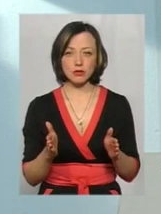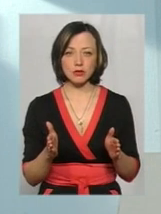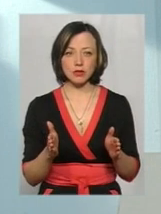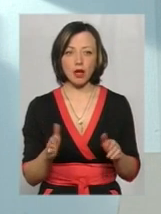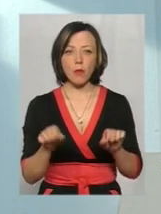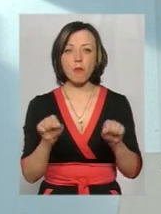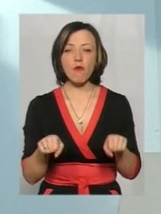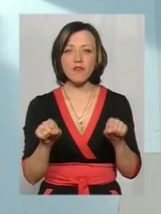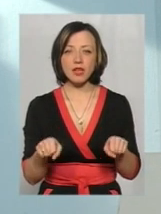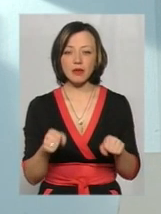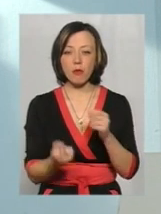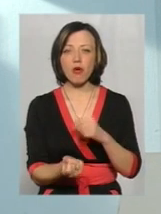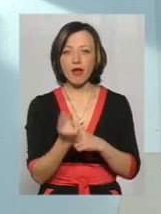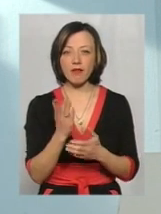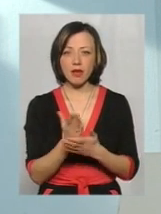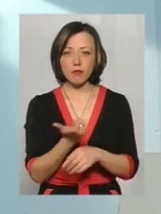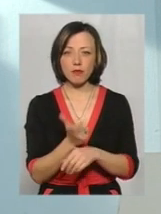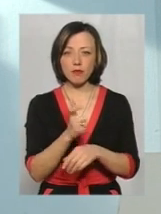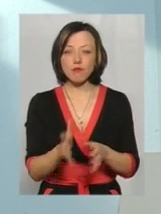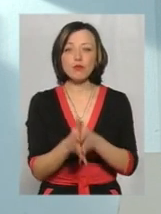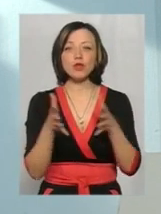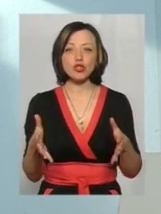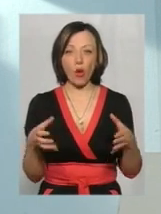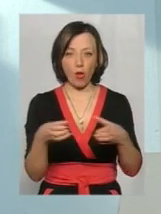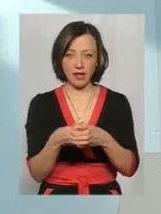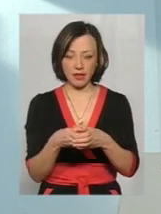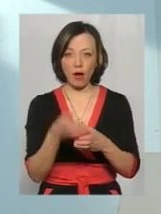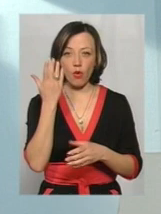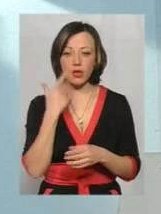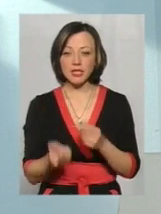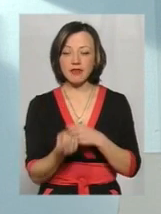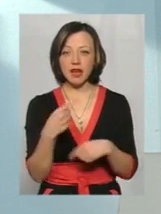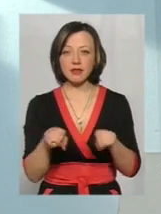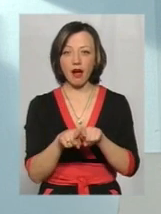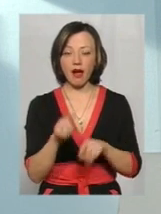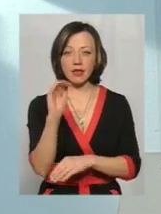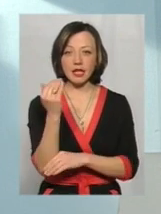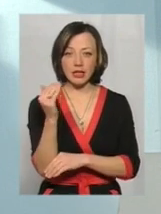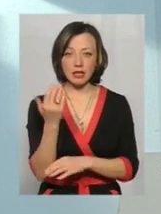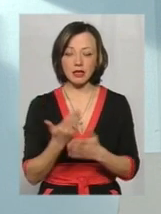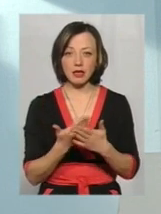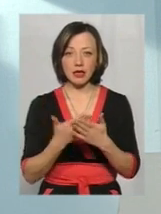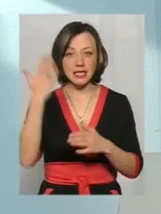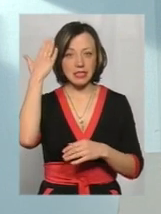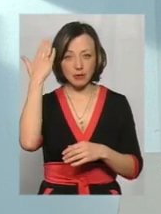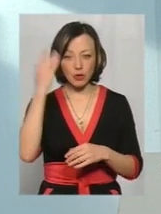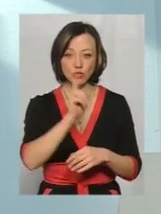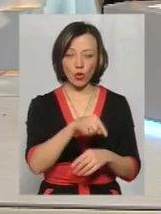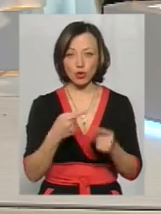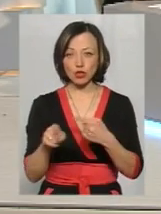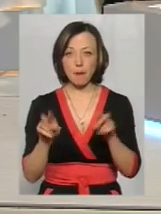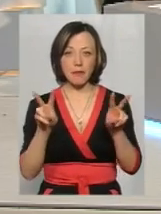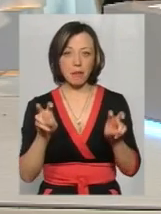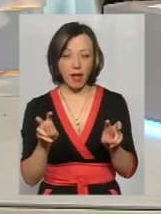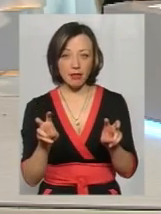будуть ймовірність їх появи є у більших колективах. Тобто, коли з'являється така дитина, ну, здібна з того чи іншого